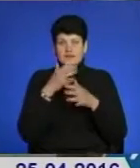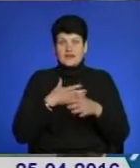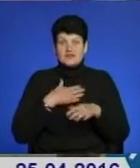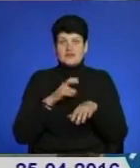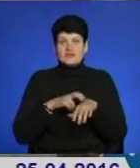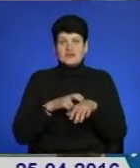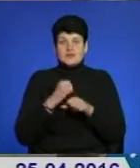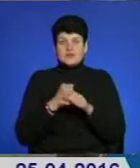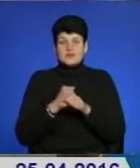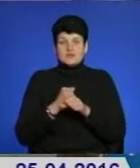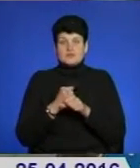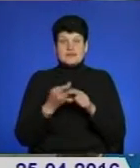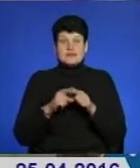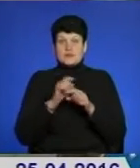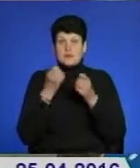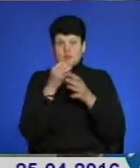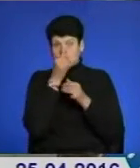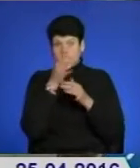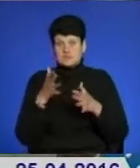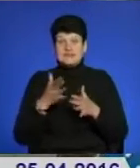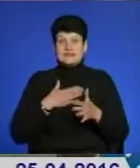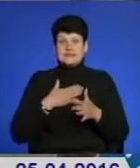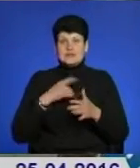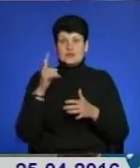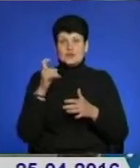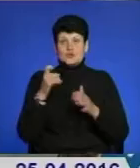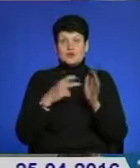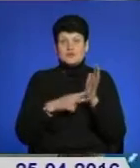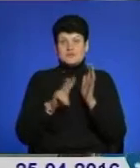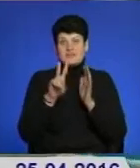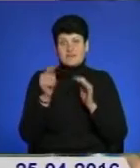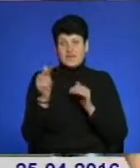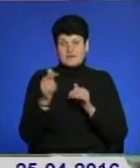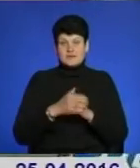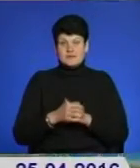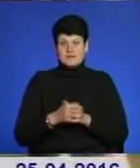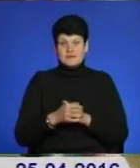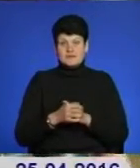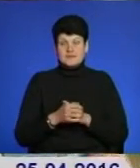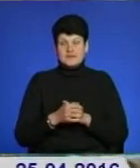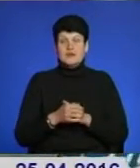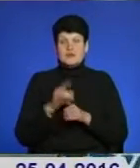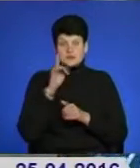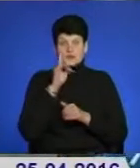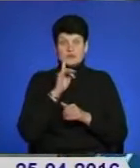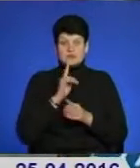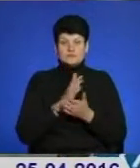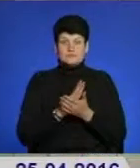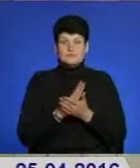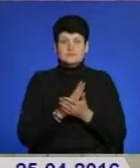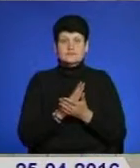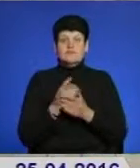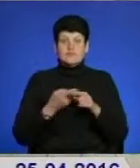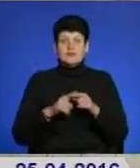в городі працюють. Це просто не по карману. За наші 172 гривні. І мабуть, все. І, мабуть, зручно ще на місці. Так, і